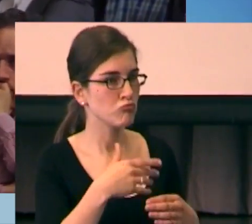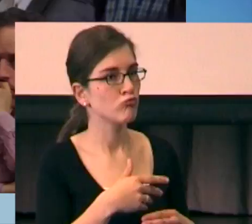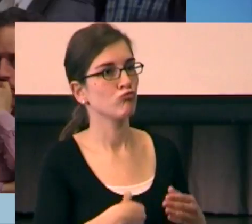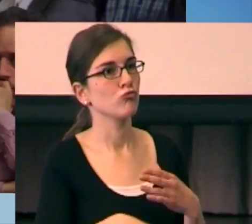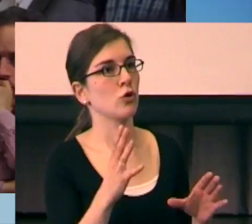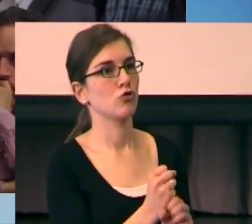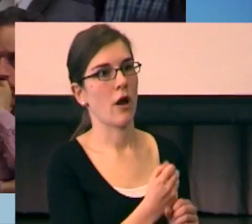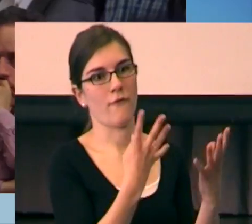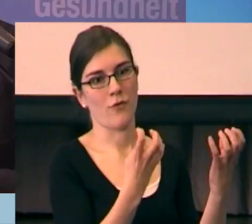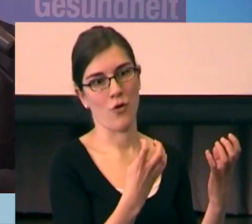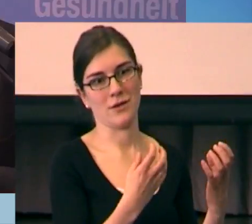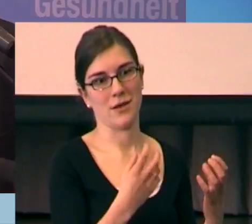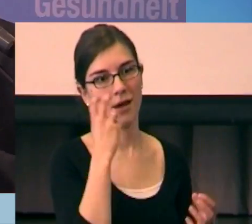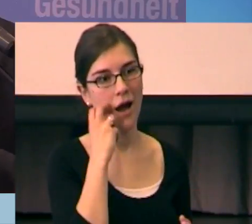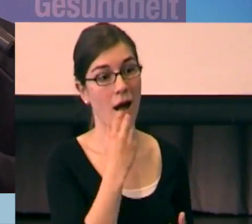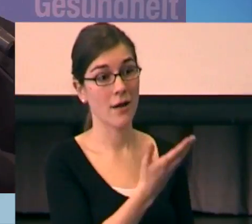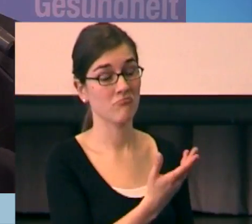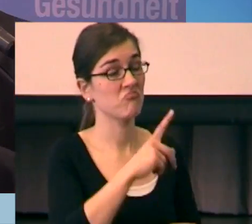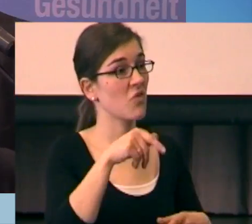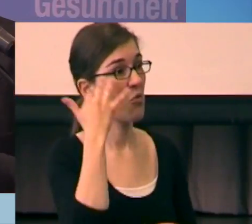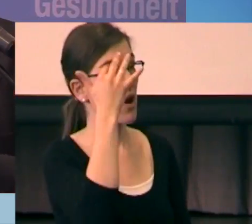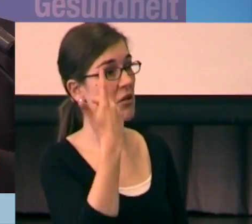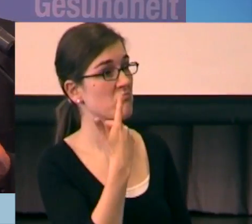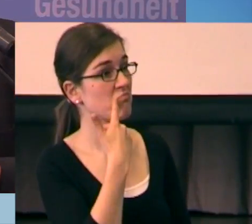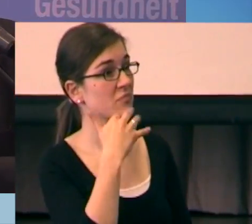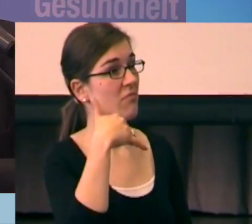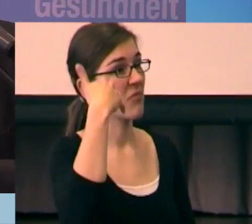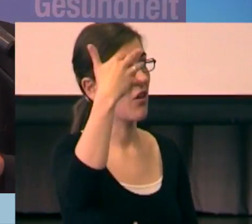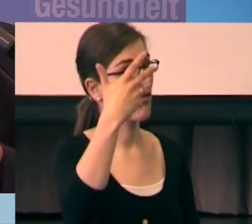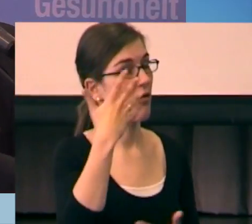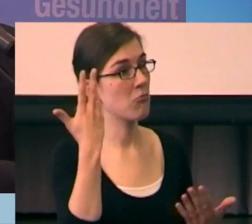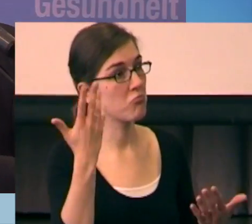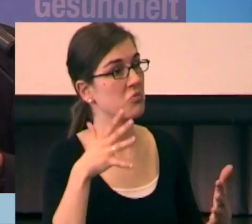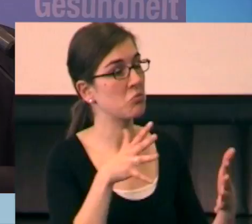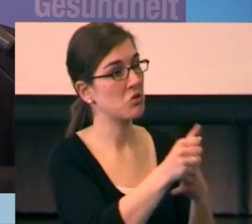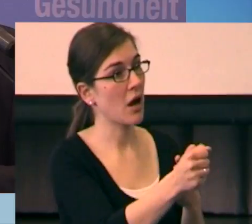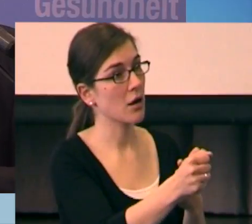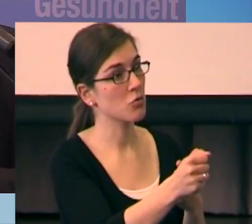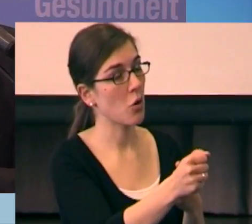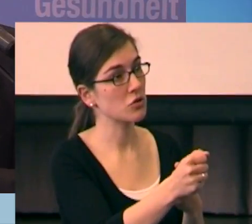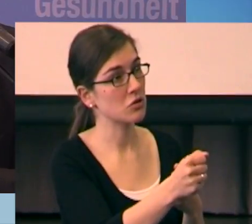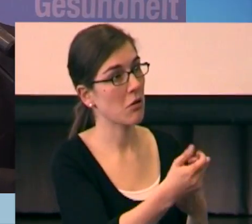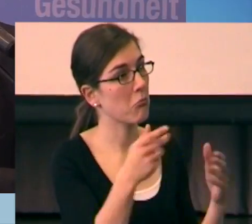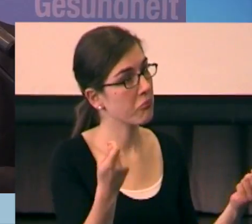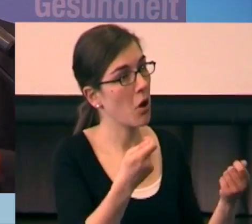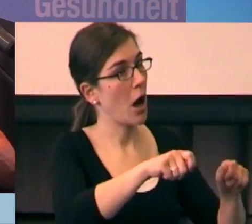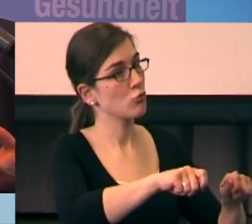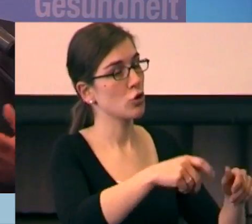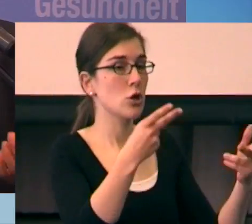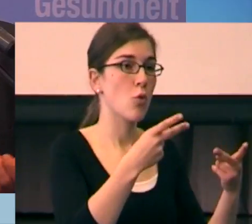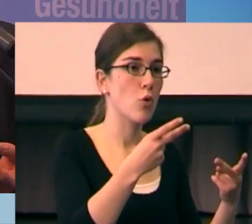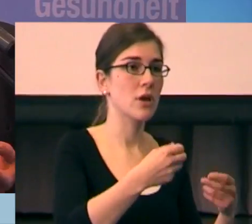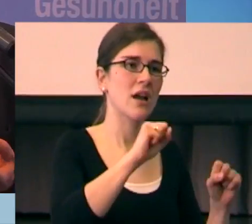wird sich natürlich dann die Frage stellen, hören wir irgendwann mit der Diagnostik bei einem Patienten ab einem gewissen Alter auf? Oder